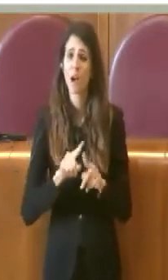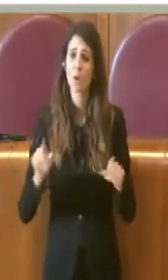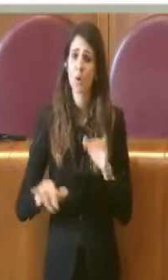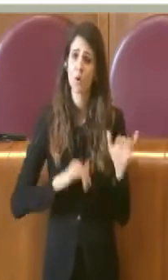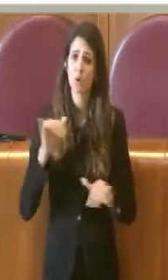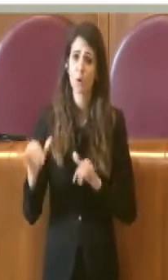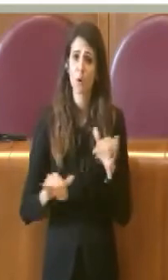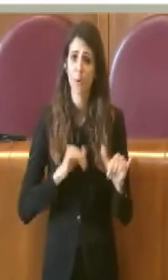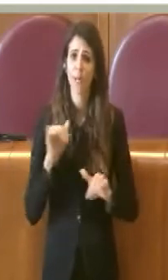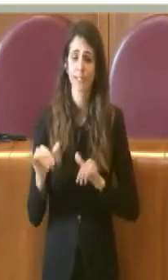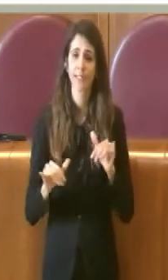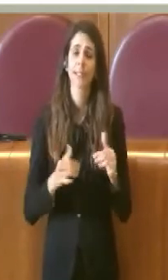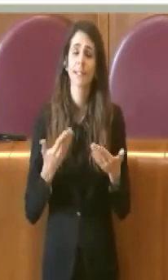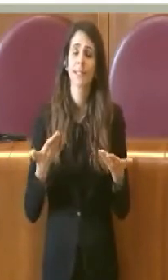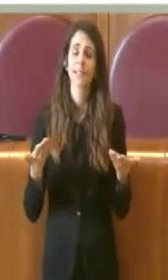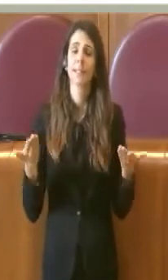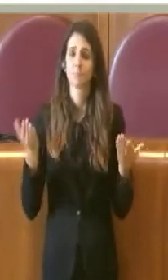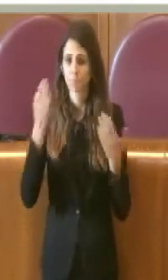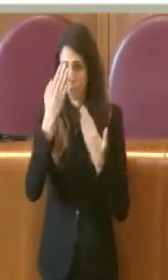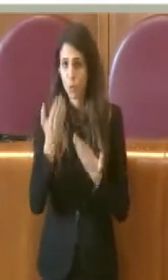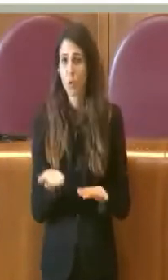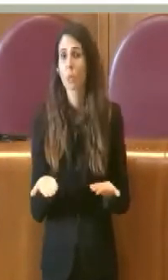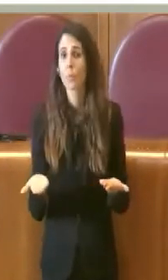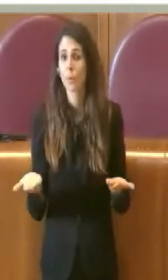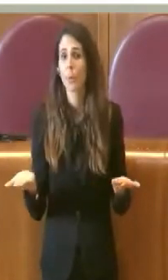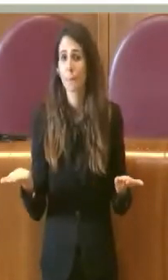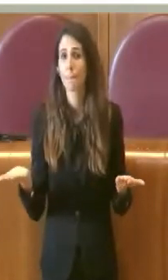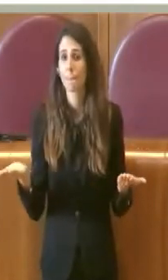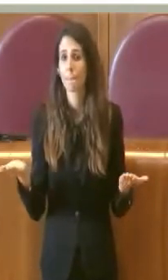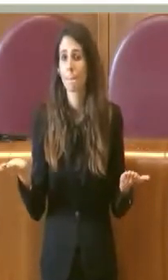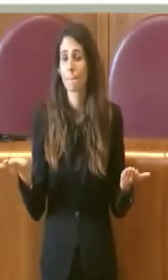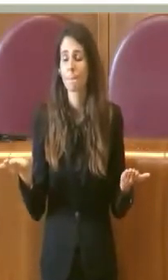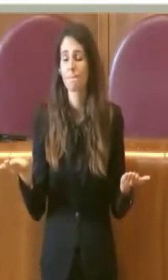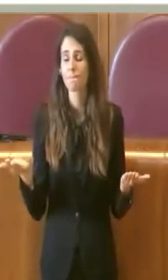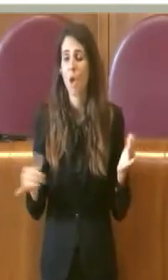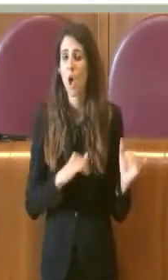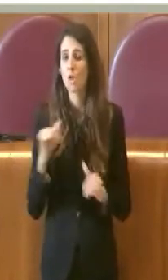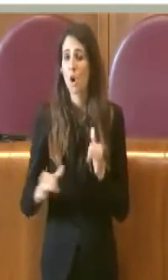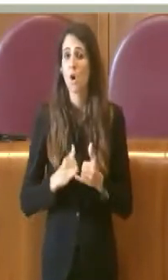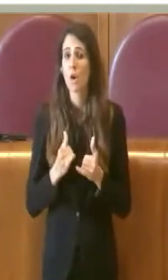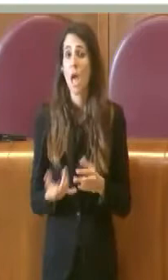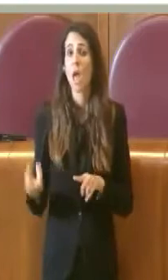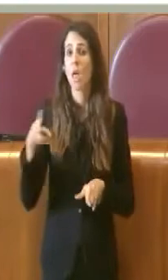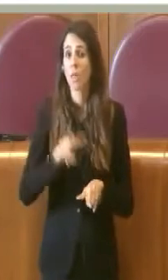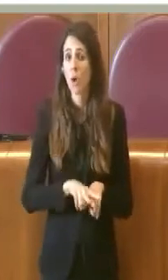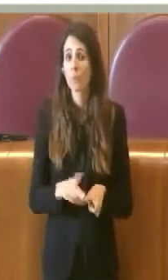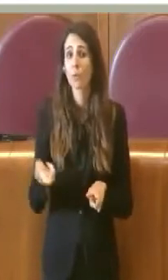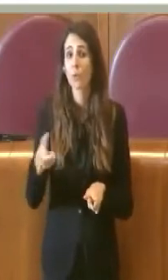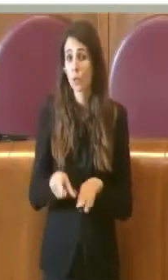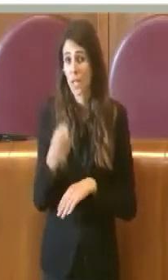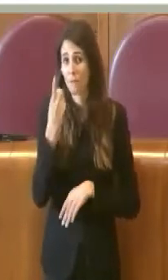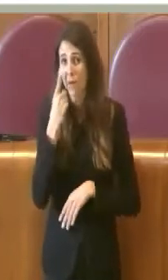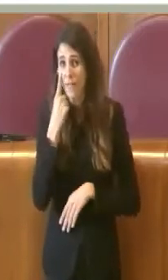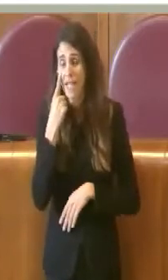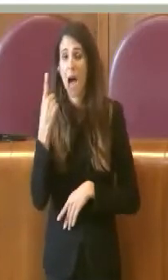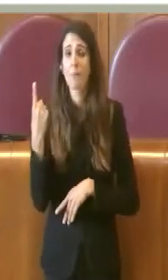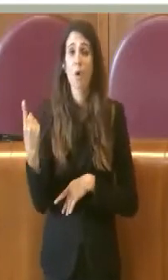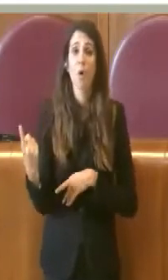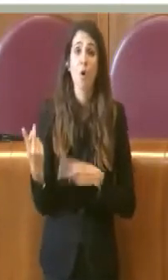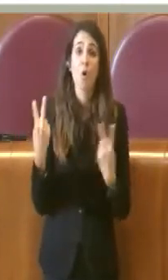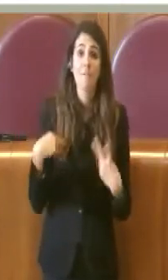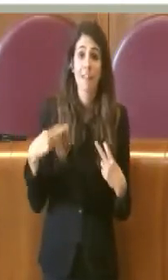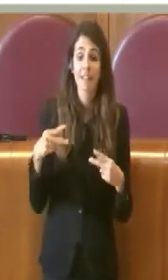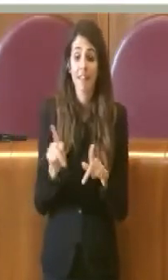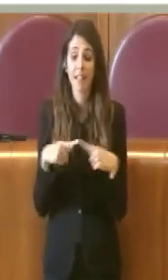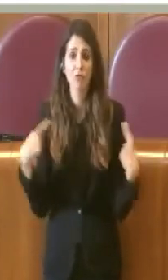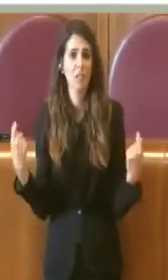dolore è purtroppo aumentato anche per delle condizioni generali che sono